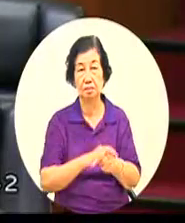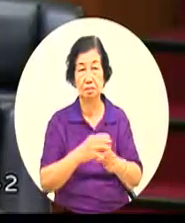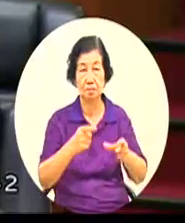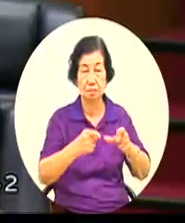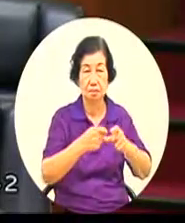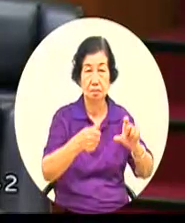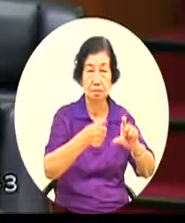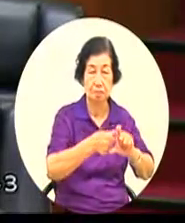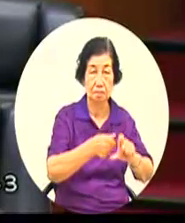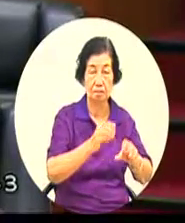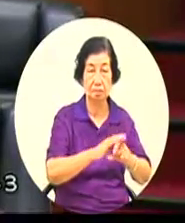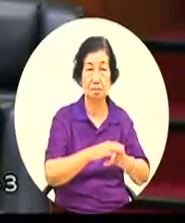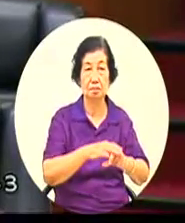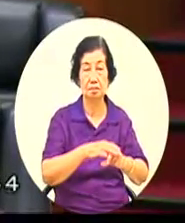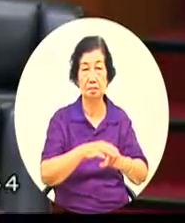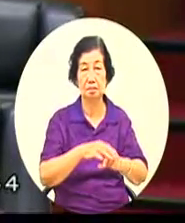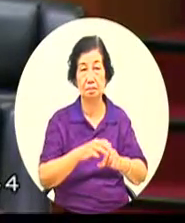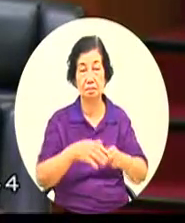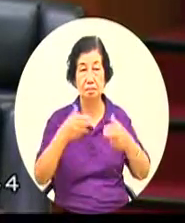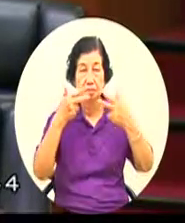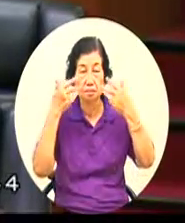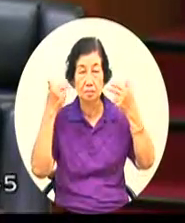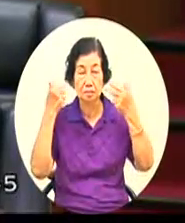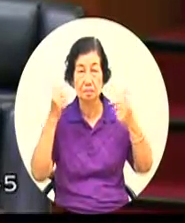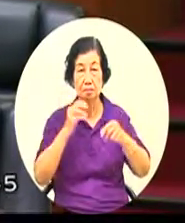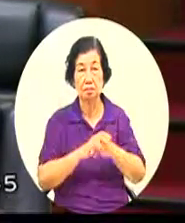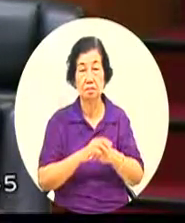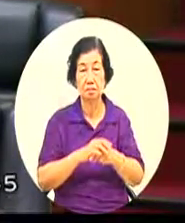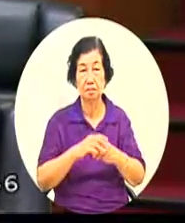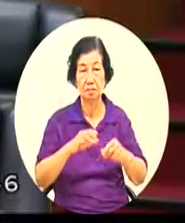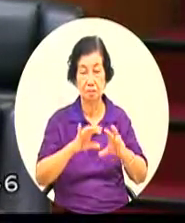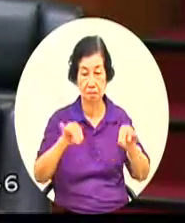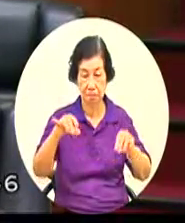住民的部分，我们三个园区了哈，三个原住民地区